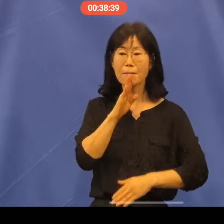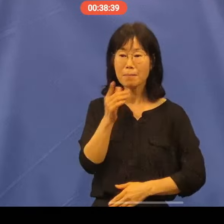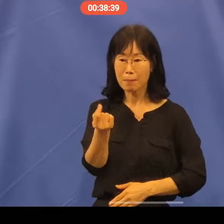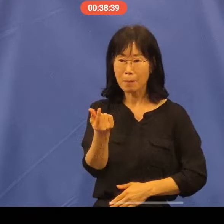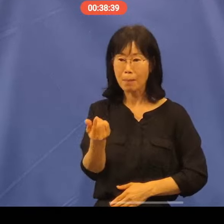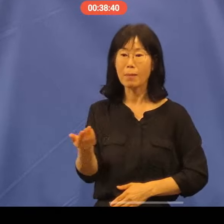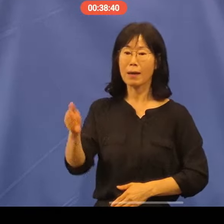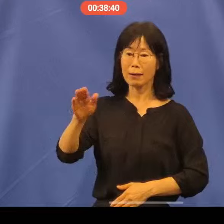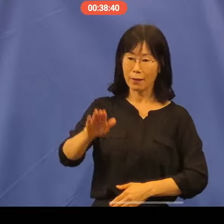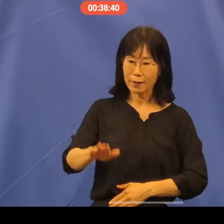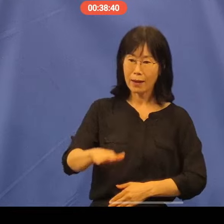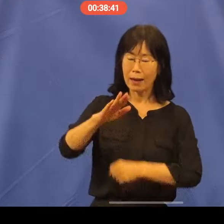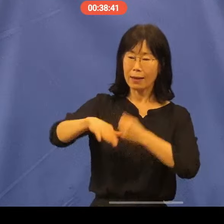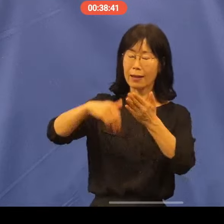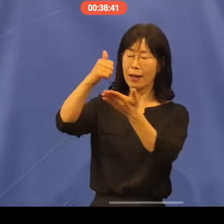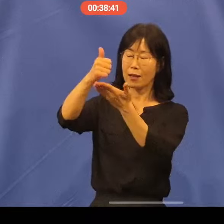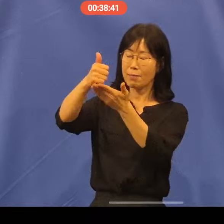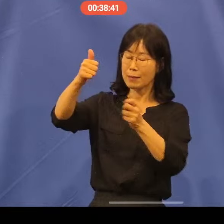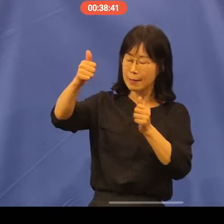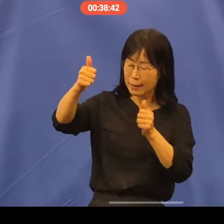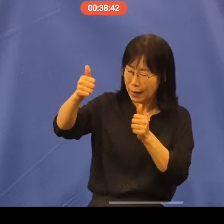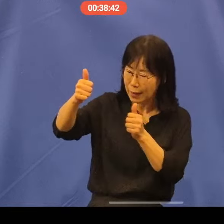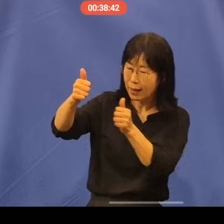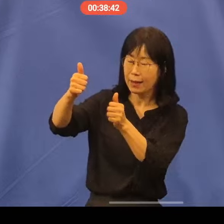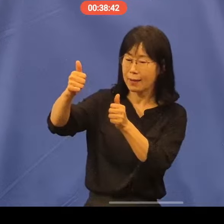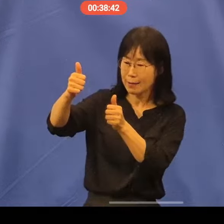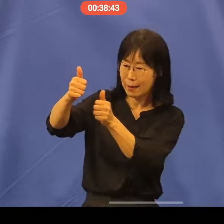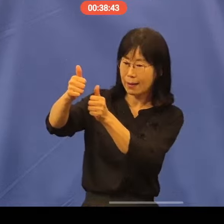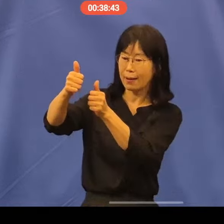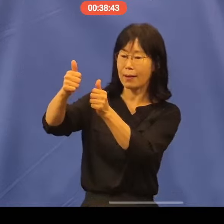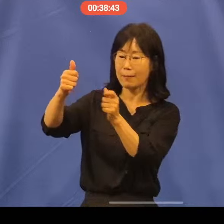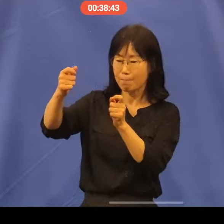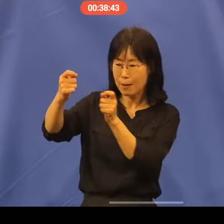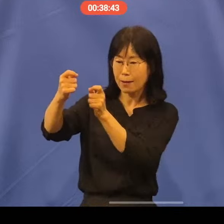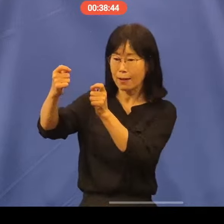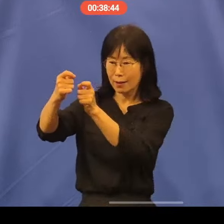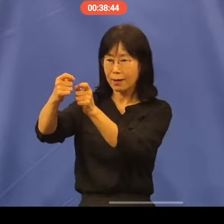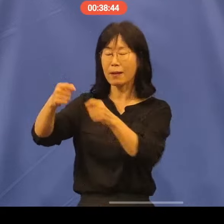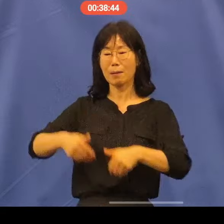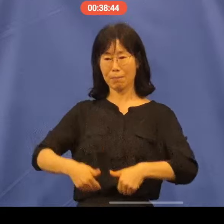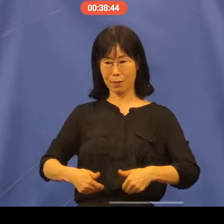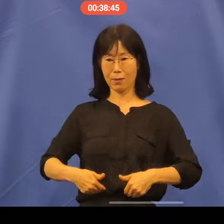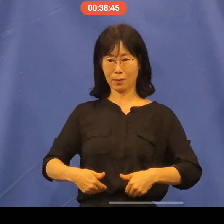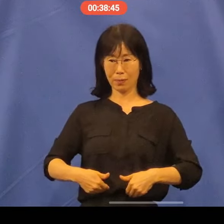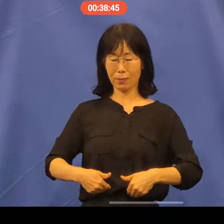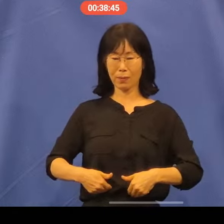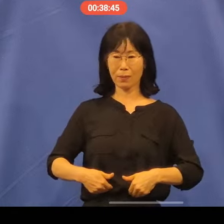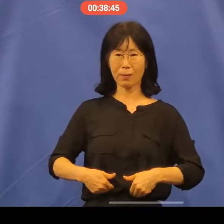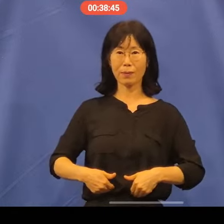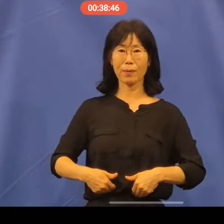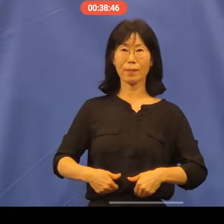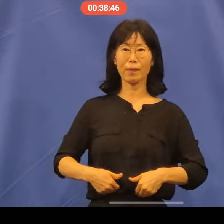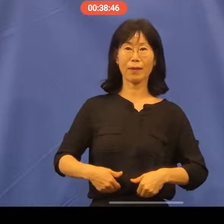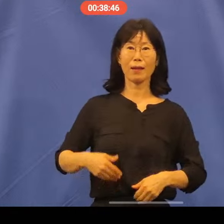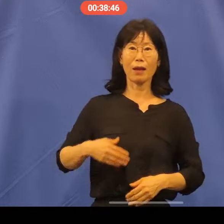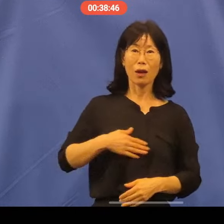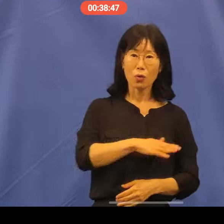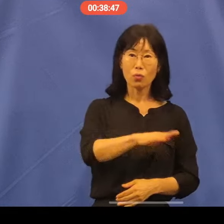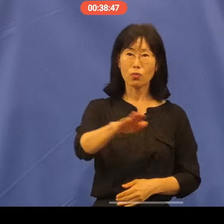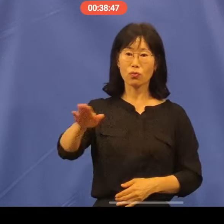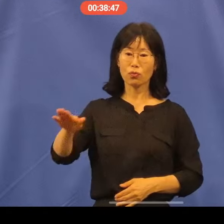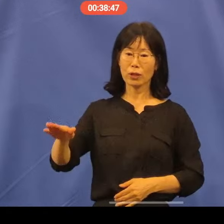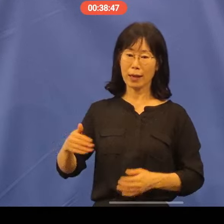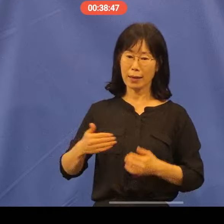위하여, 그분을 기쁘시게 하기 위하여 하나님 우리에게 있는 죄를 다루기를 원하시는데, 그 다룸이 뭐예요?